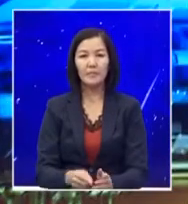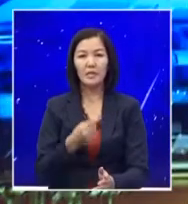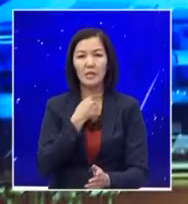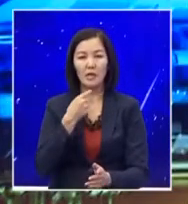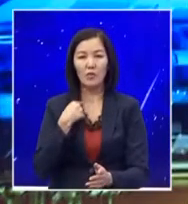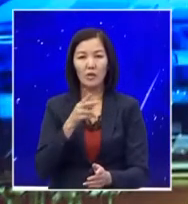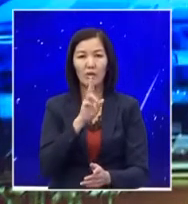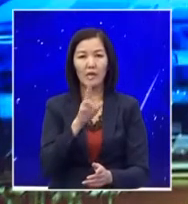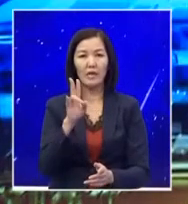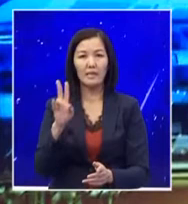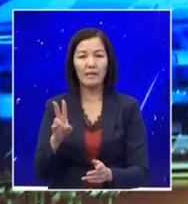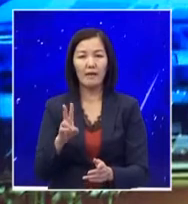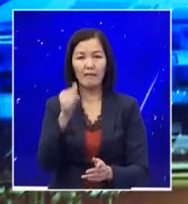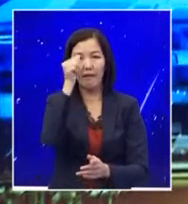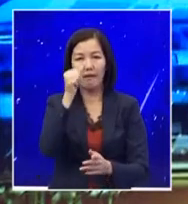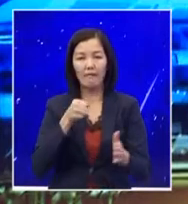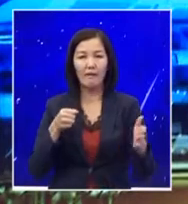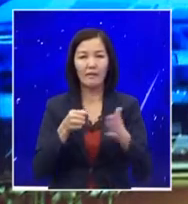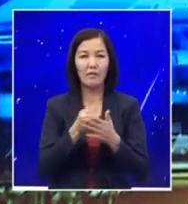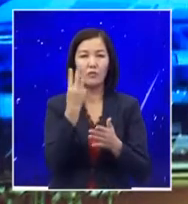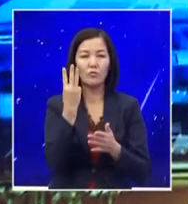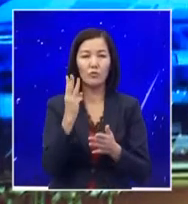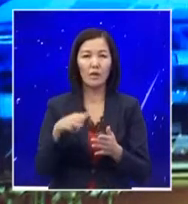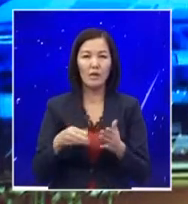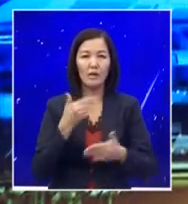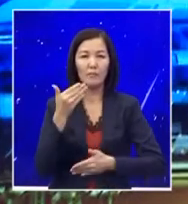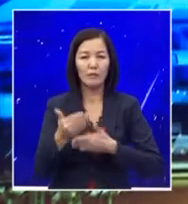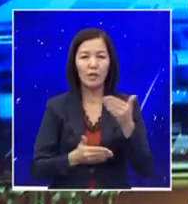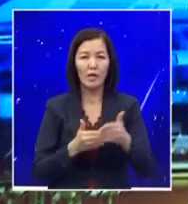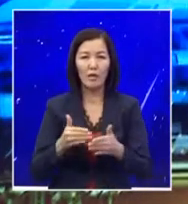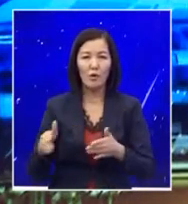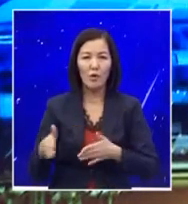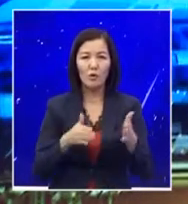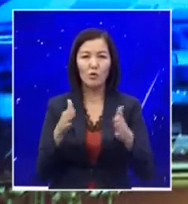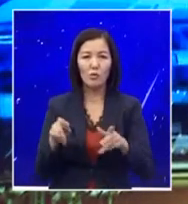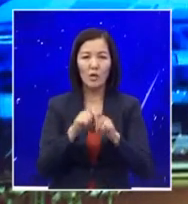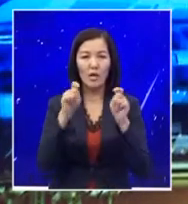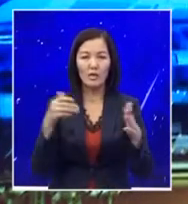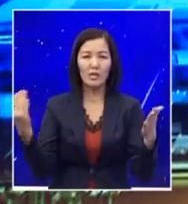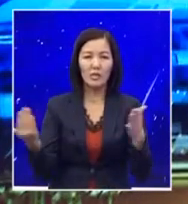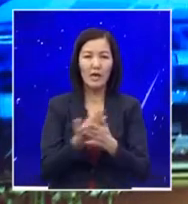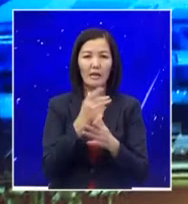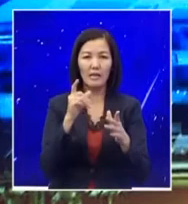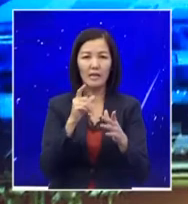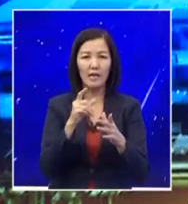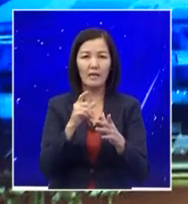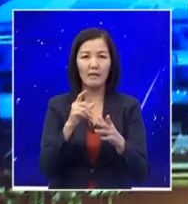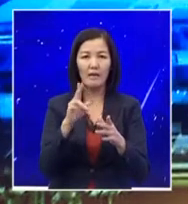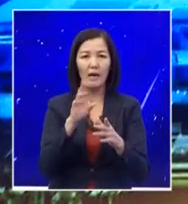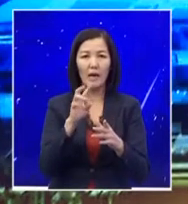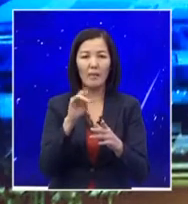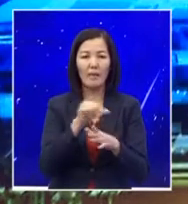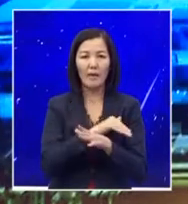Талдықорғанда қазан айына дейін 3 шақырымдық жаяу жүргіншілер жолы пайдалануға беріледі. Жаңартылып жатқан жаңа нысан Қабанбай Батыр